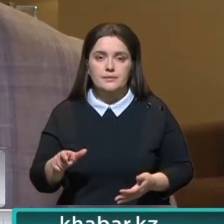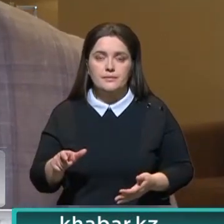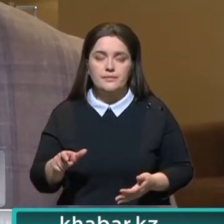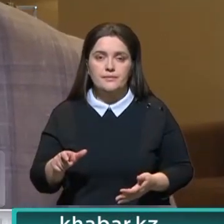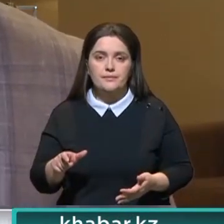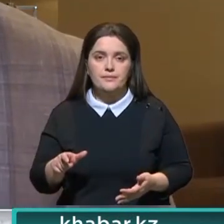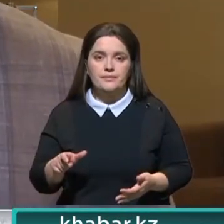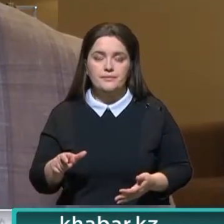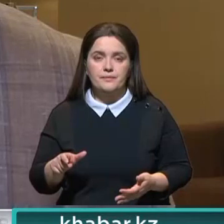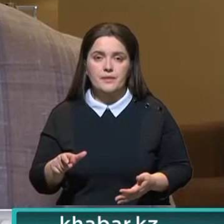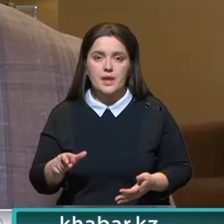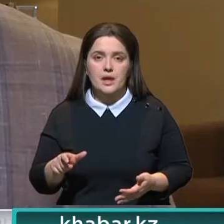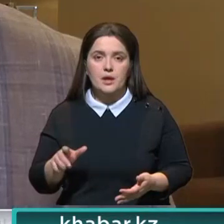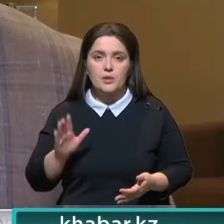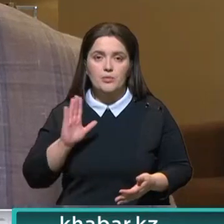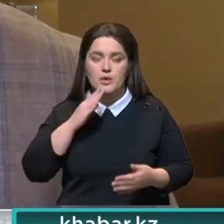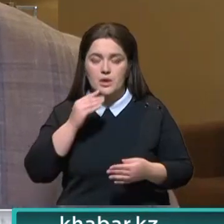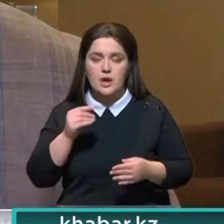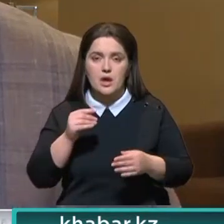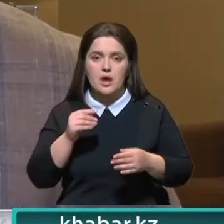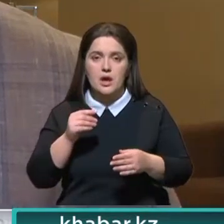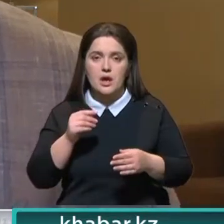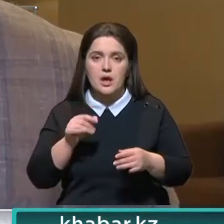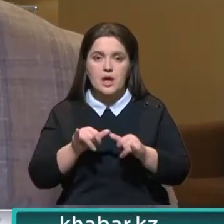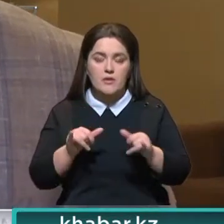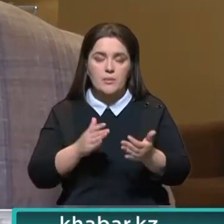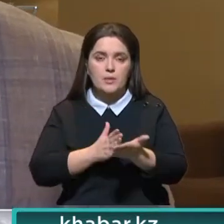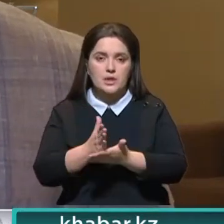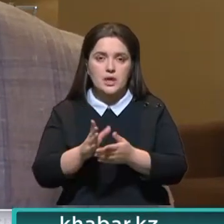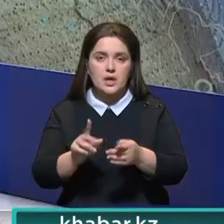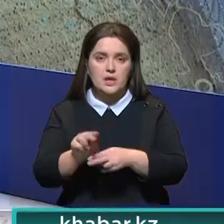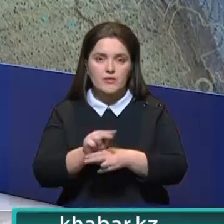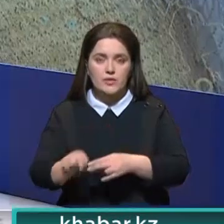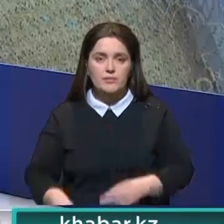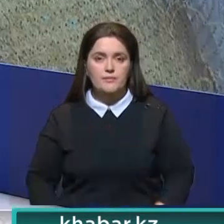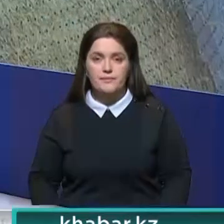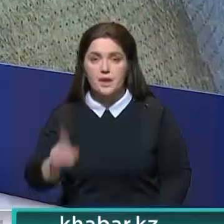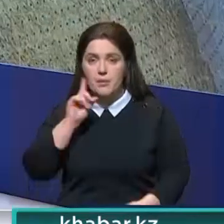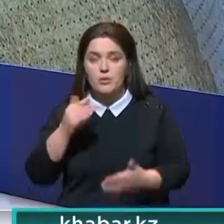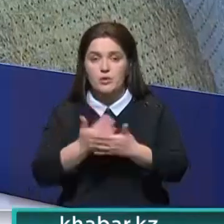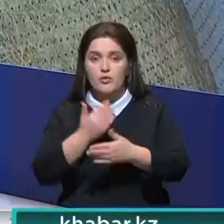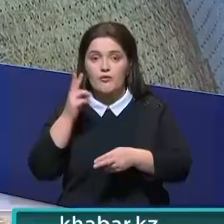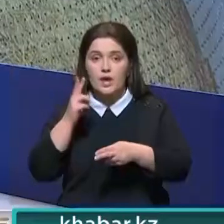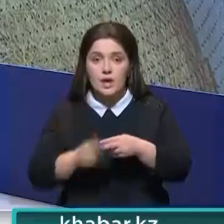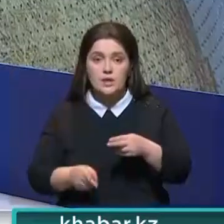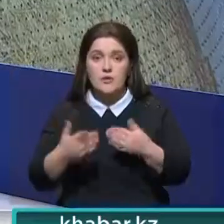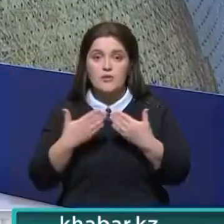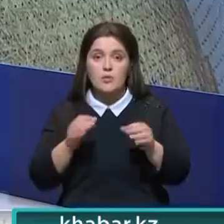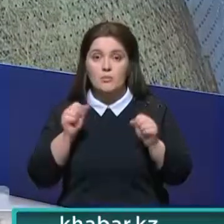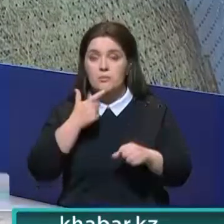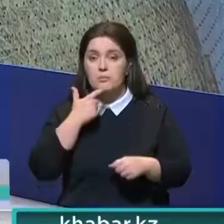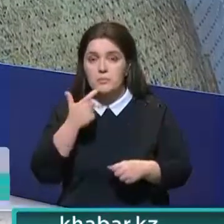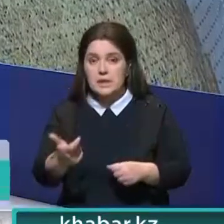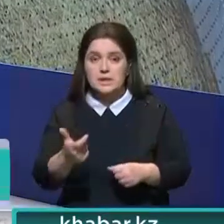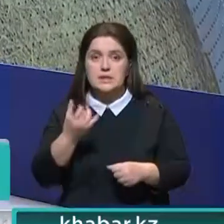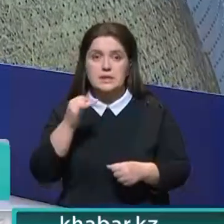также будет определенным индикатором развития политических реформ. На этом у меня все. Я отмечу, что наши выпуски можно